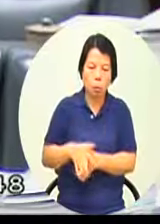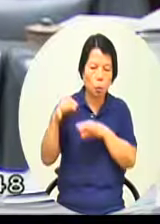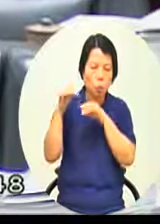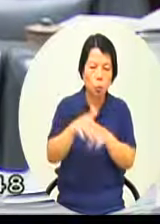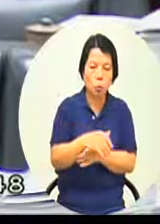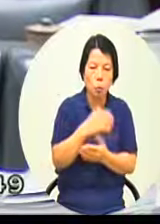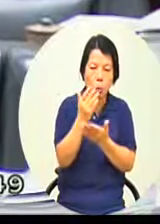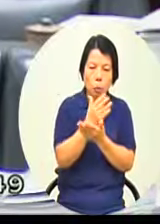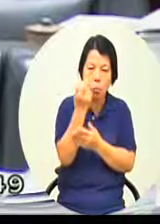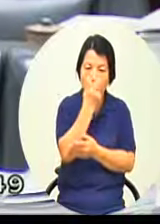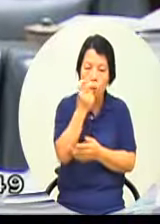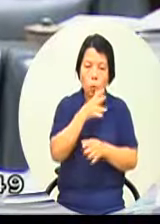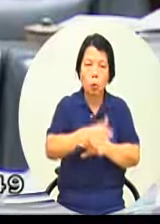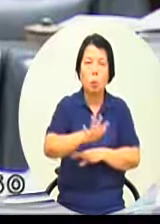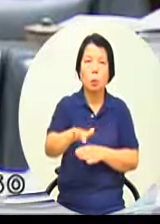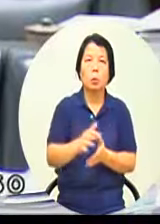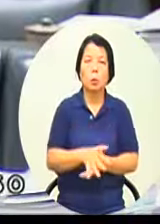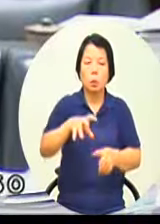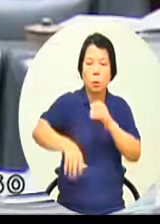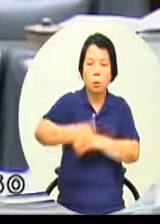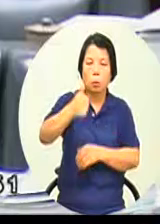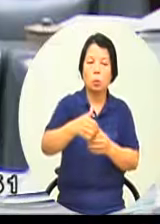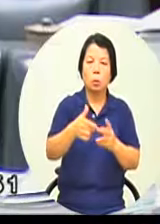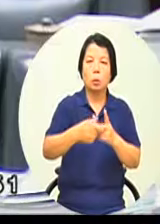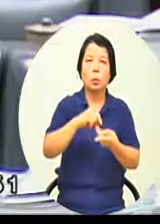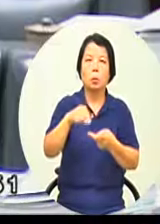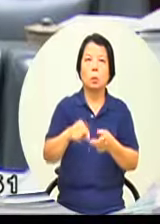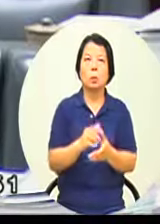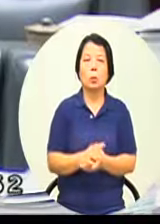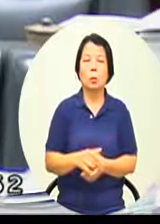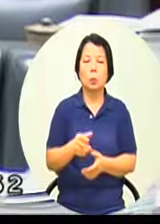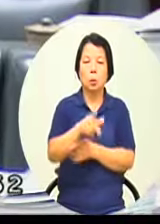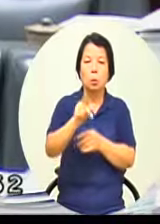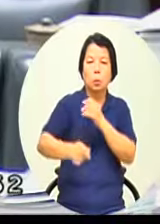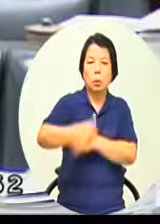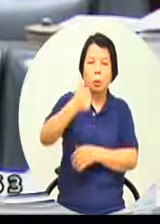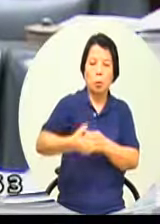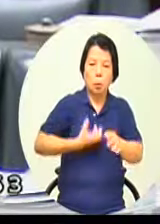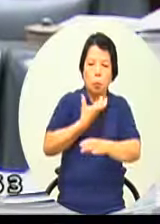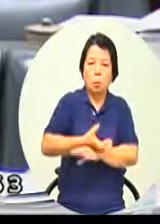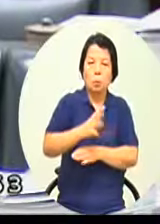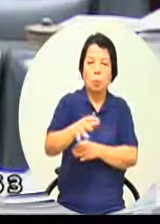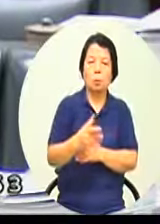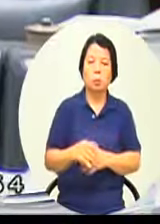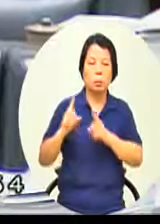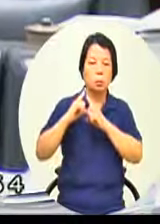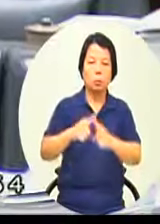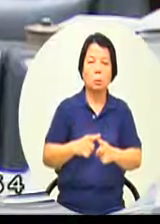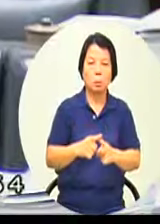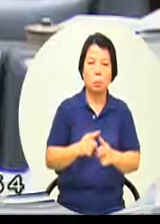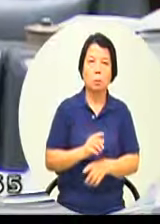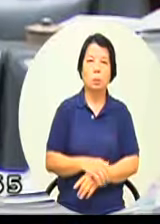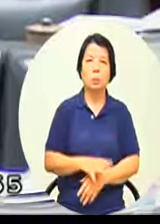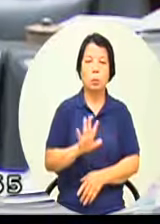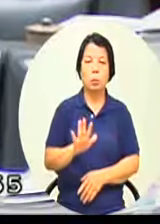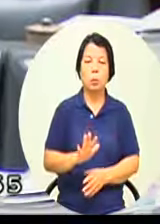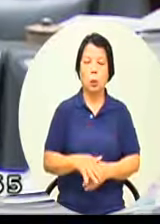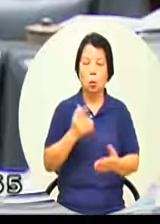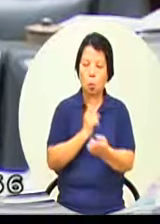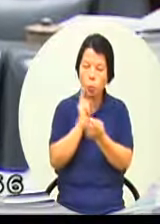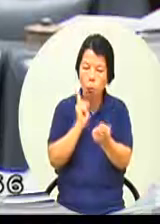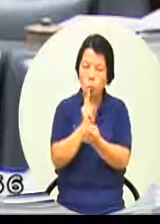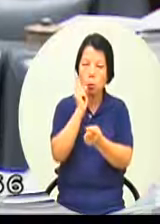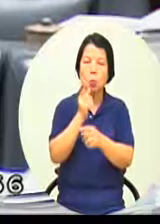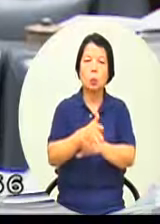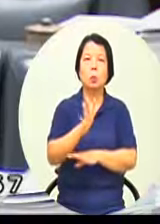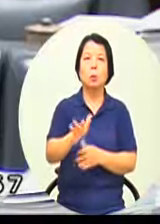感谢我们。我其实局长，我也知道你跟科长也很用心了、也亲自去了、那我在那边也遇到过你们，那